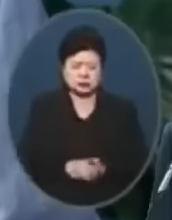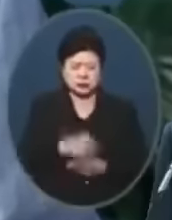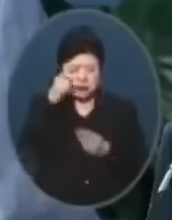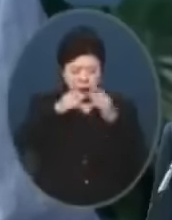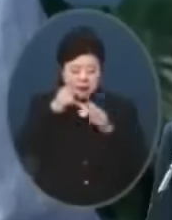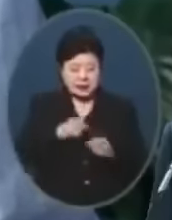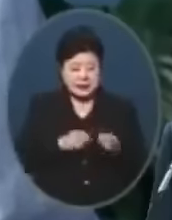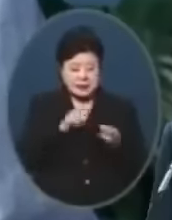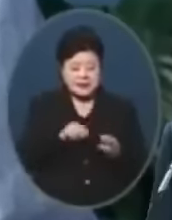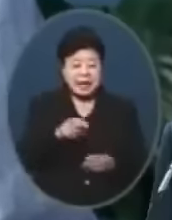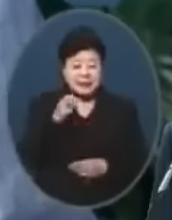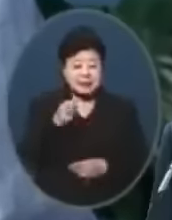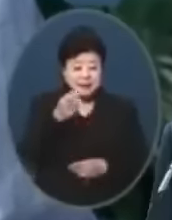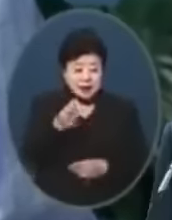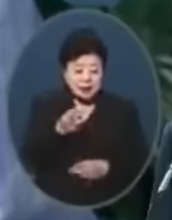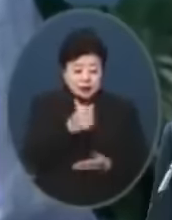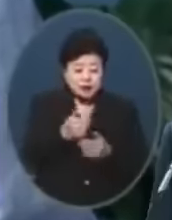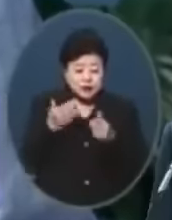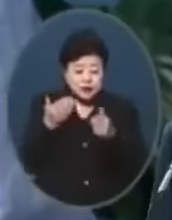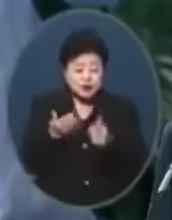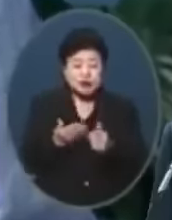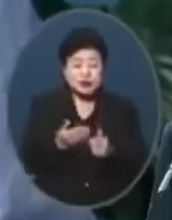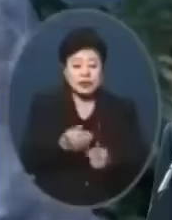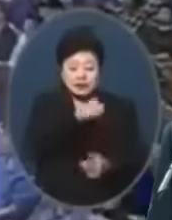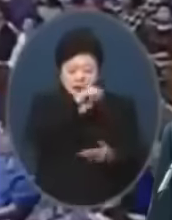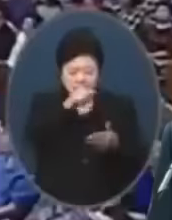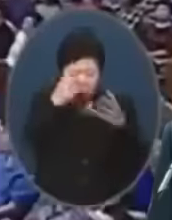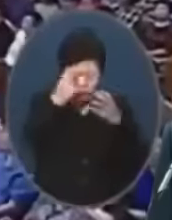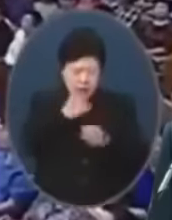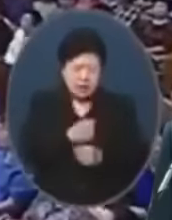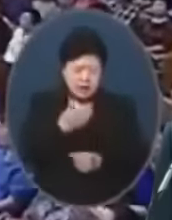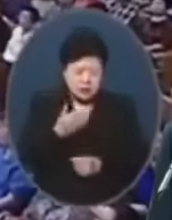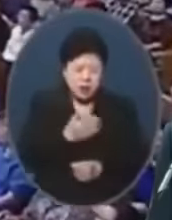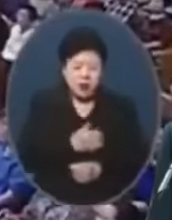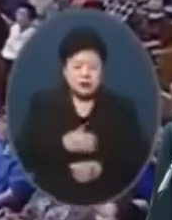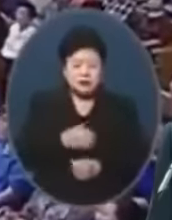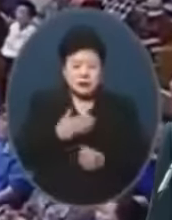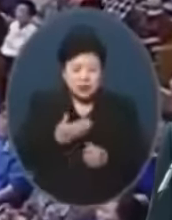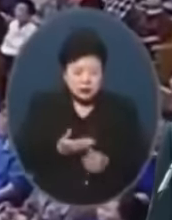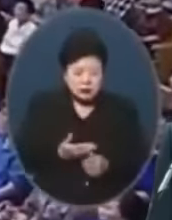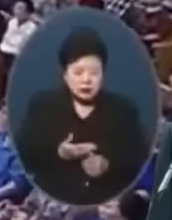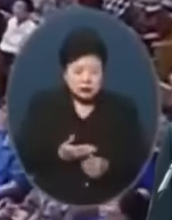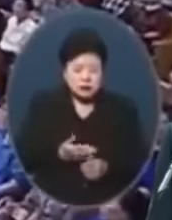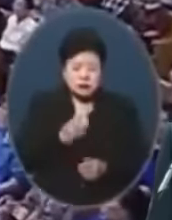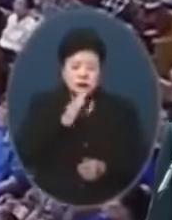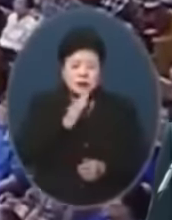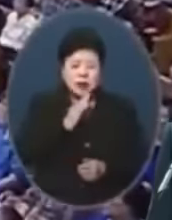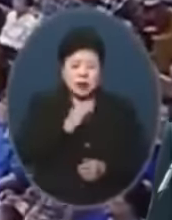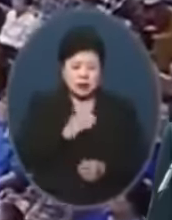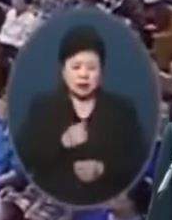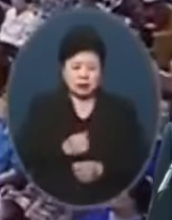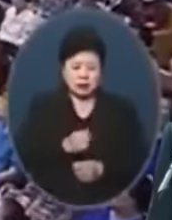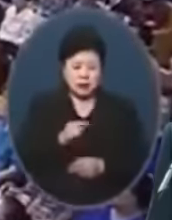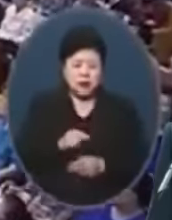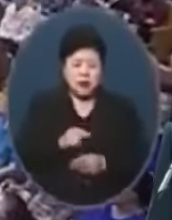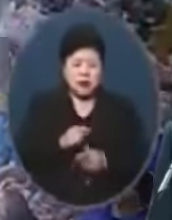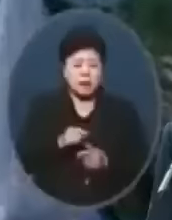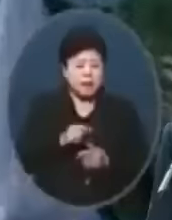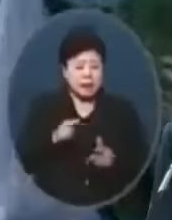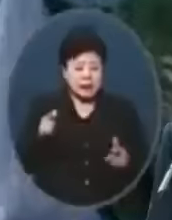예레미야서 3장 33절에 보면 주께서 인생으로 고생하게 하시며 근심하게 하시면 본심이 아니랴. 하나님